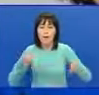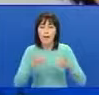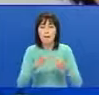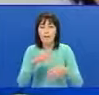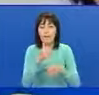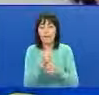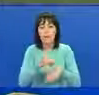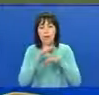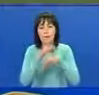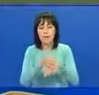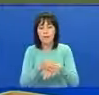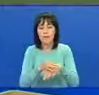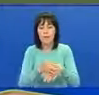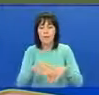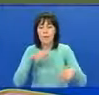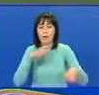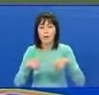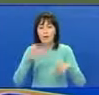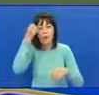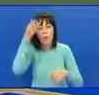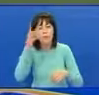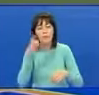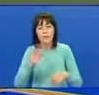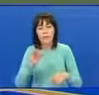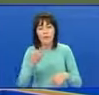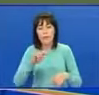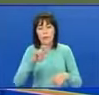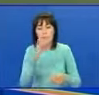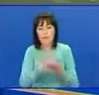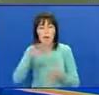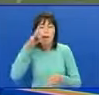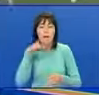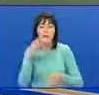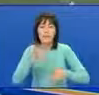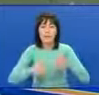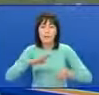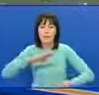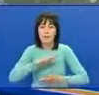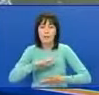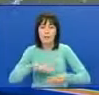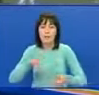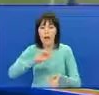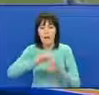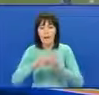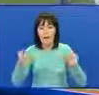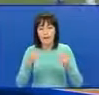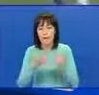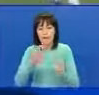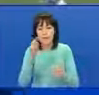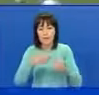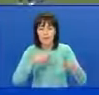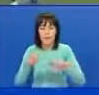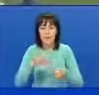Лигаға алып шықты. Білікті футбол маманының ұлы Ярослав Бондаренко Қазақстан чемпионатының қақпашыларының біріне айналғаны белгілі. Бондаренко басшылық